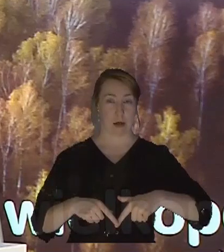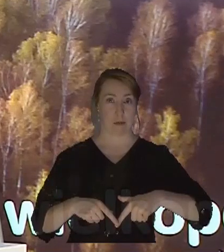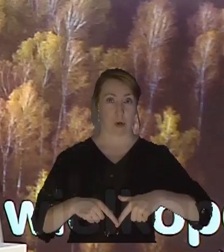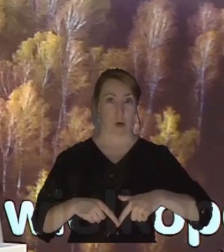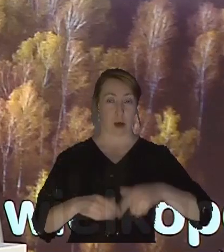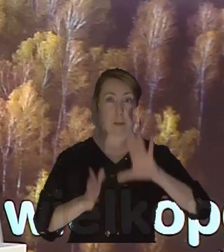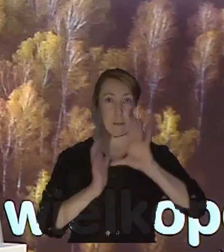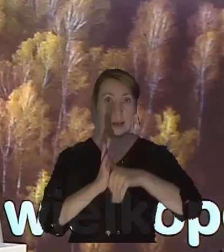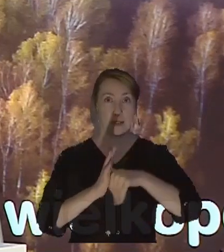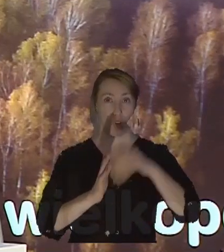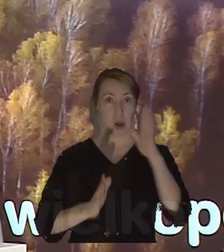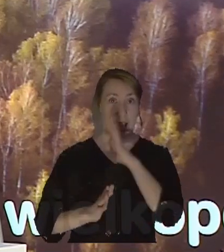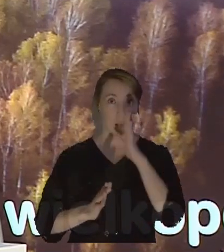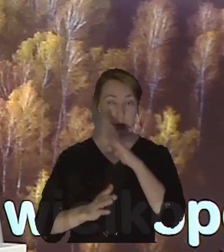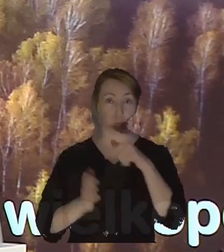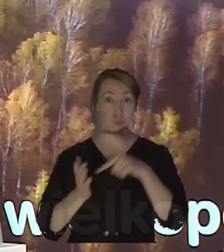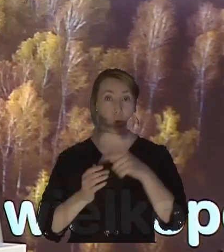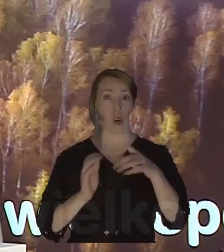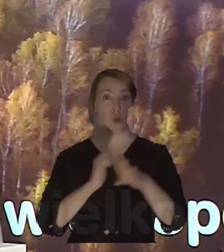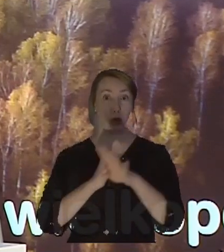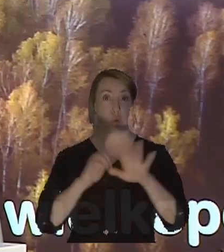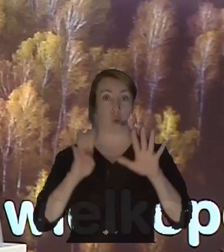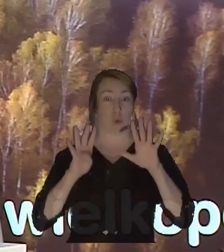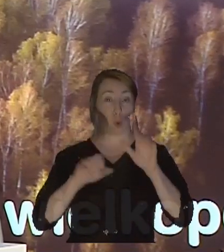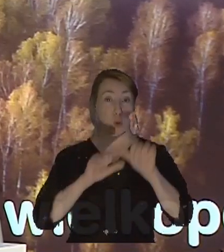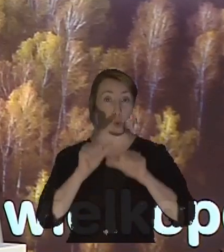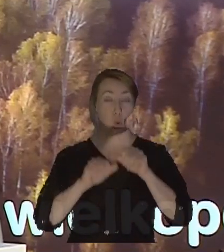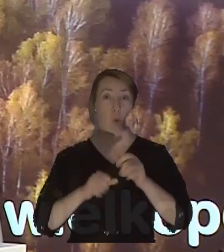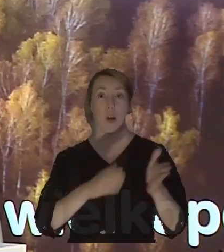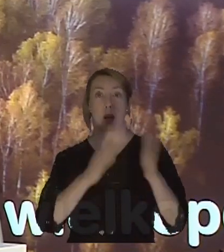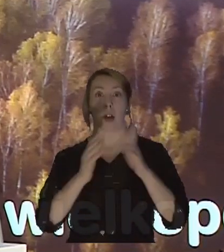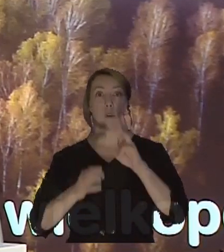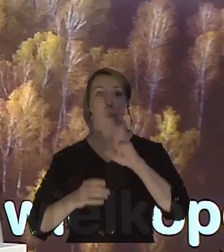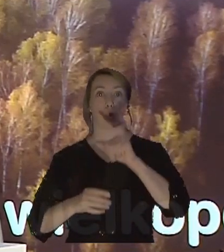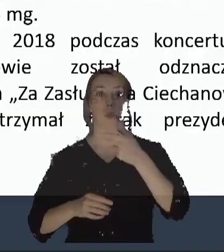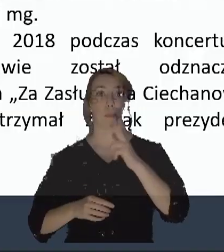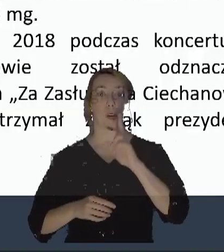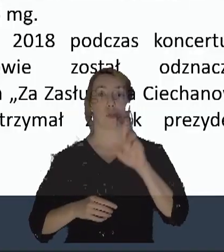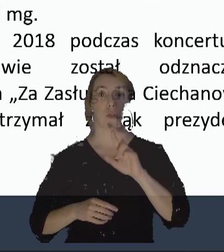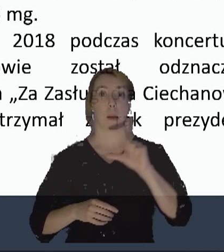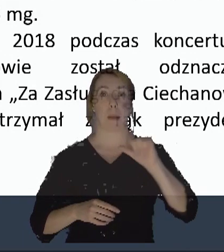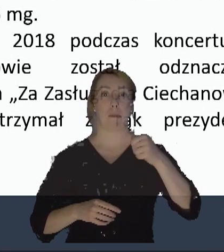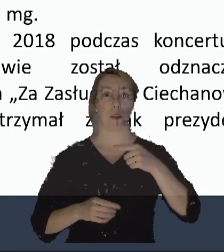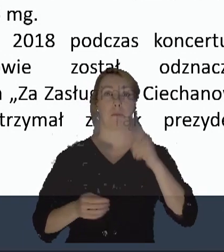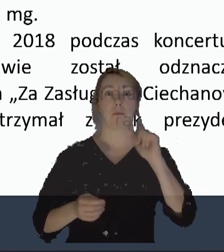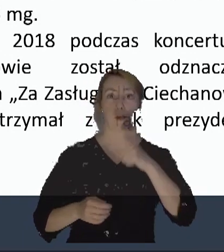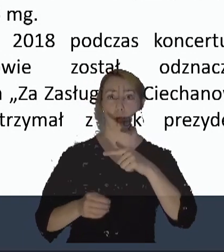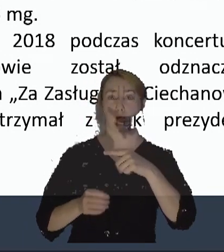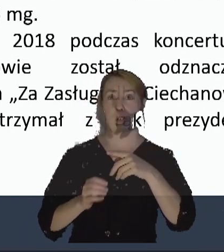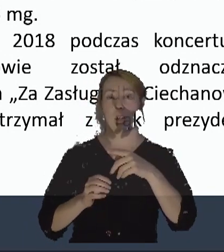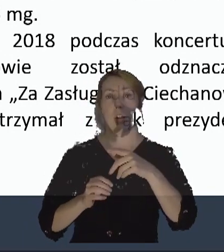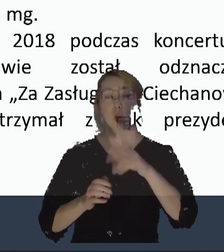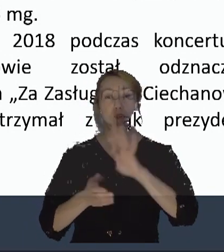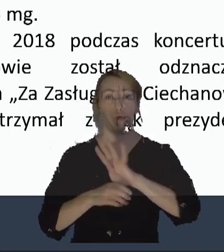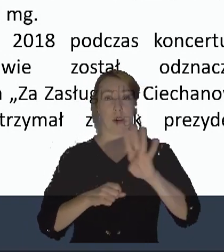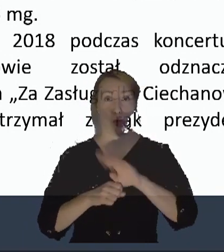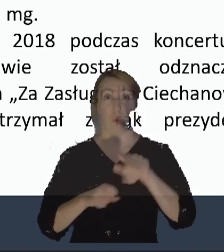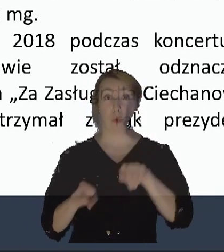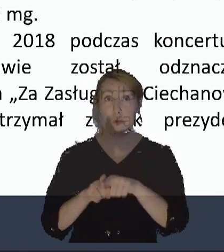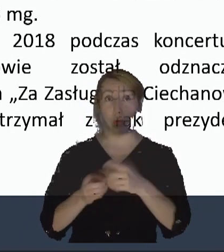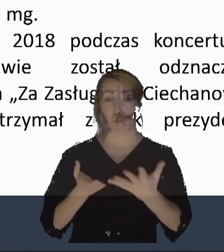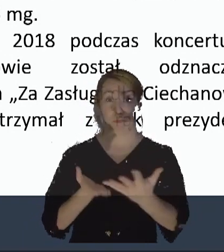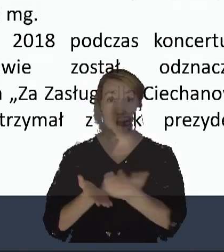honorowe obywatelstwo miasta Kalisza w 1999 roku, a Włodzimierz Pawlik w 2014. I oni też Fryderyka zdobyli,